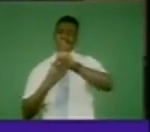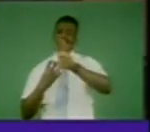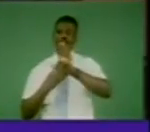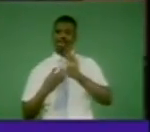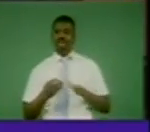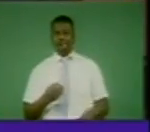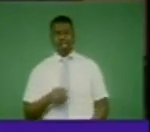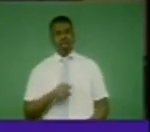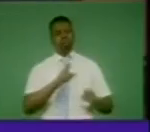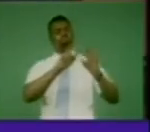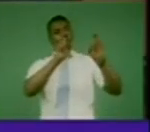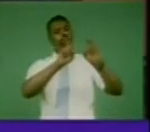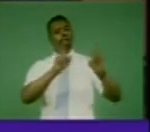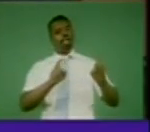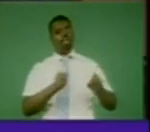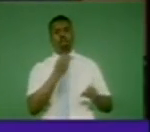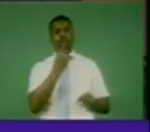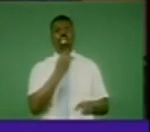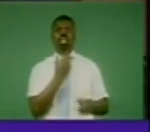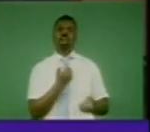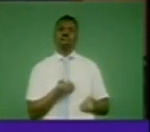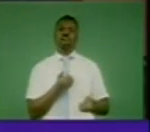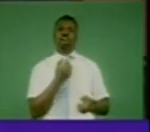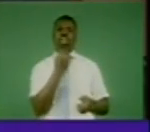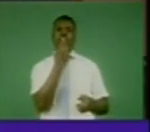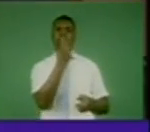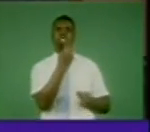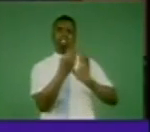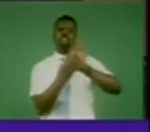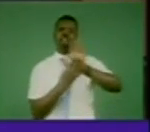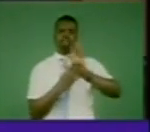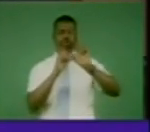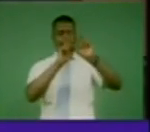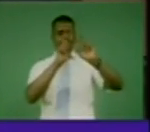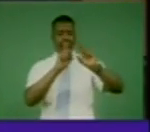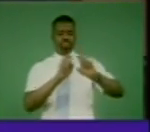29 kila moja. Mheshimiwa Mwenyekiti, jumla ya kura za hapana